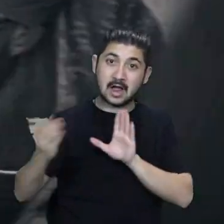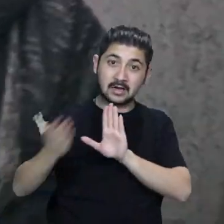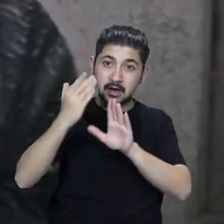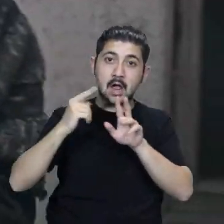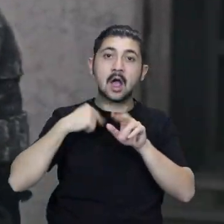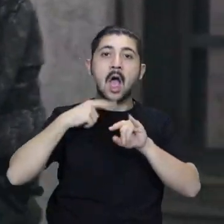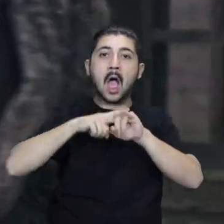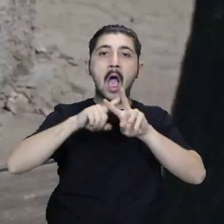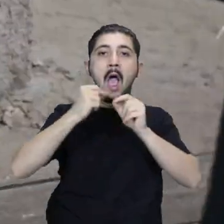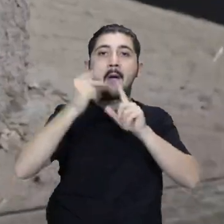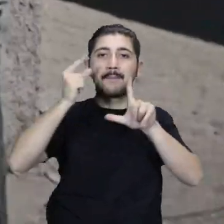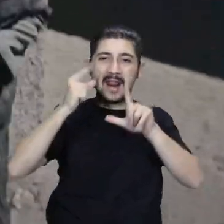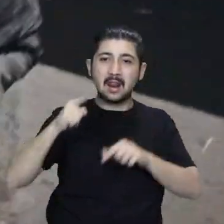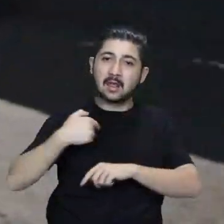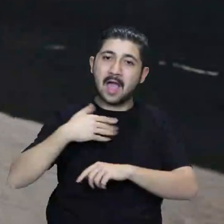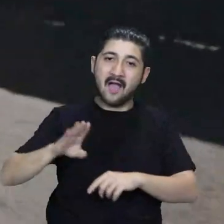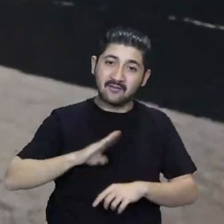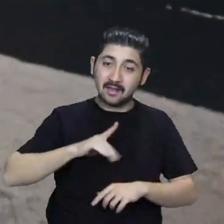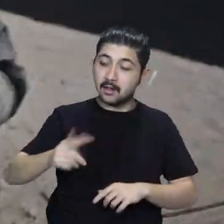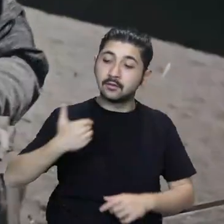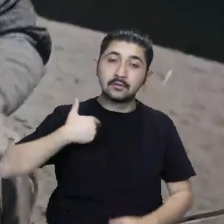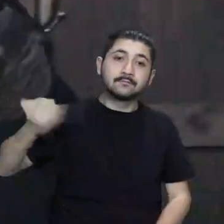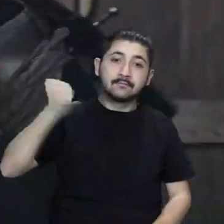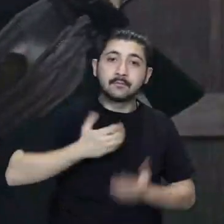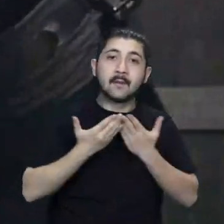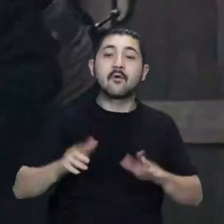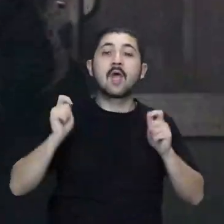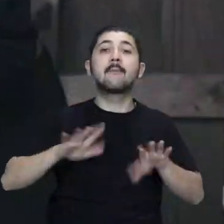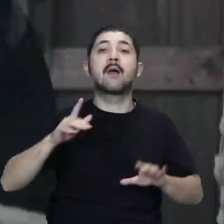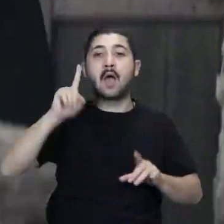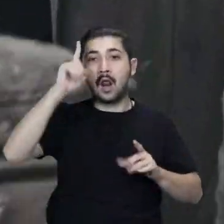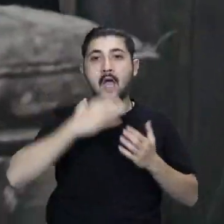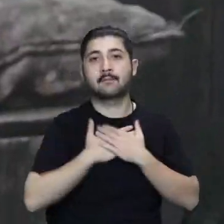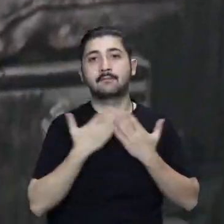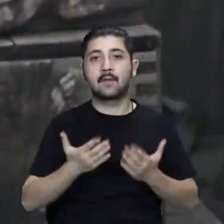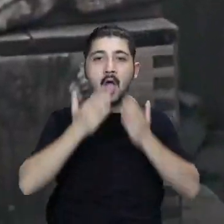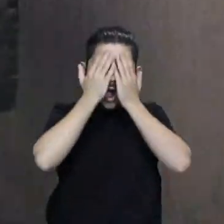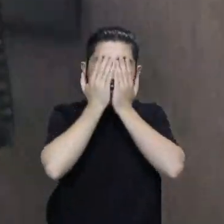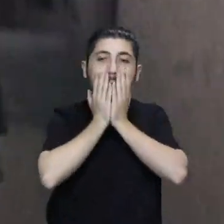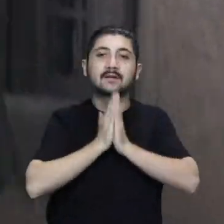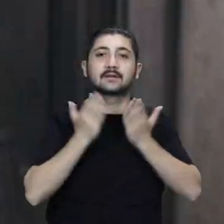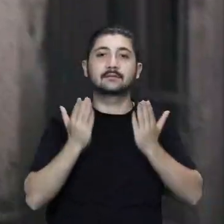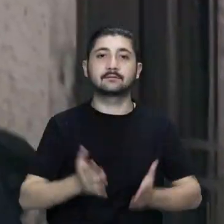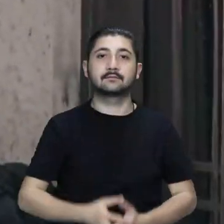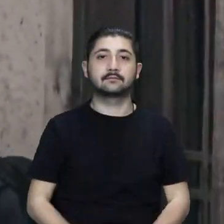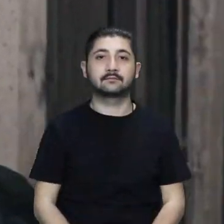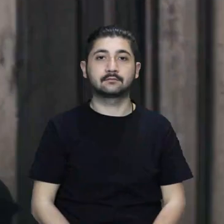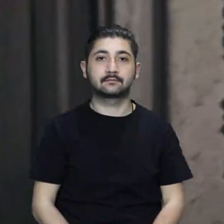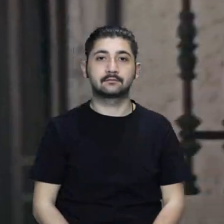Habil'in evlatlarını mahzun etme ya Rabbi. Amin. Mehmetler bir at arabasına sandık yüklüyorlar.